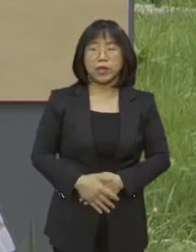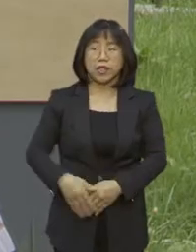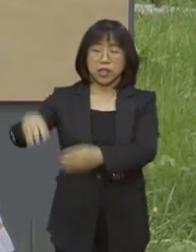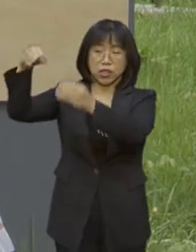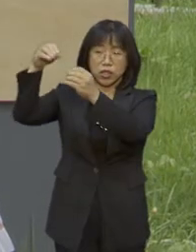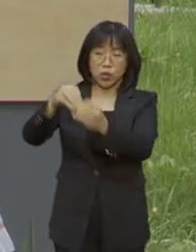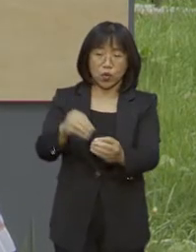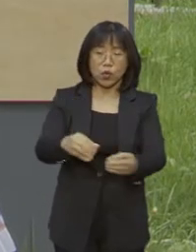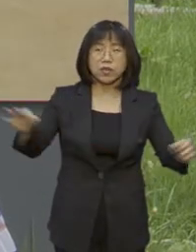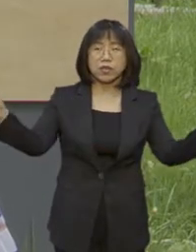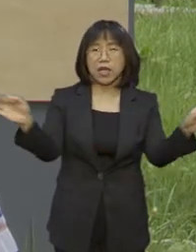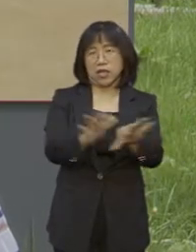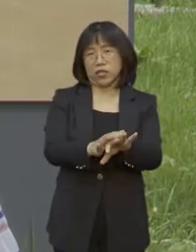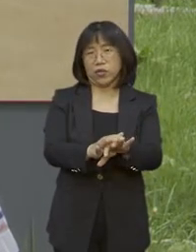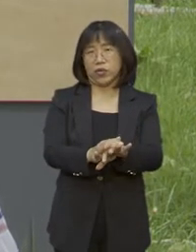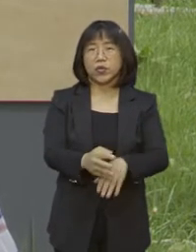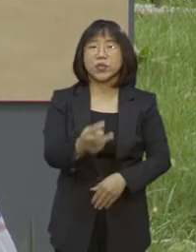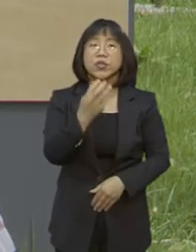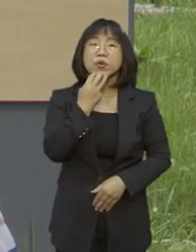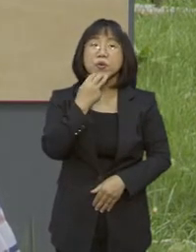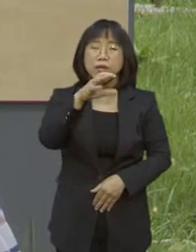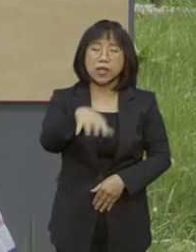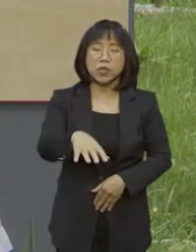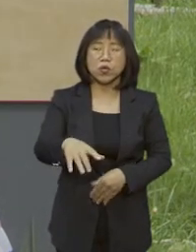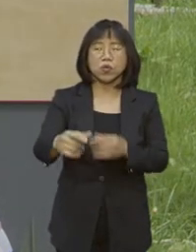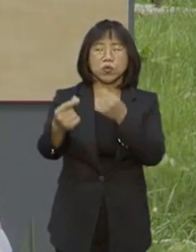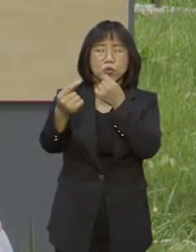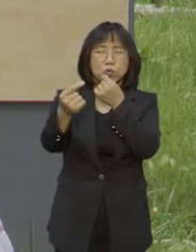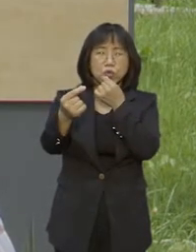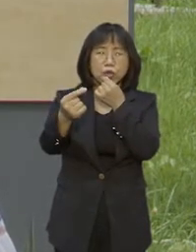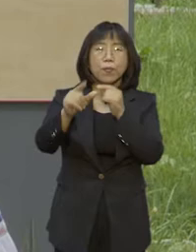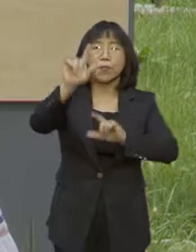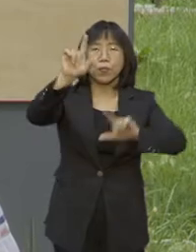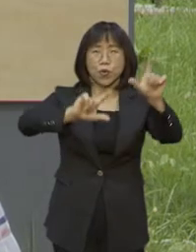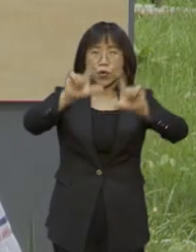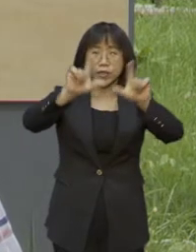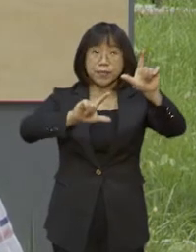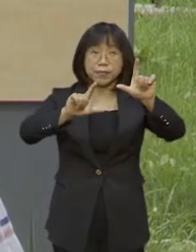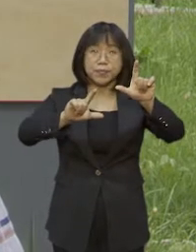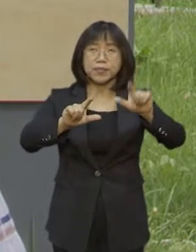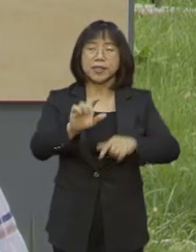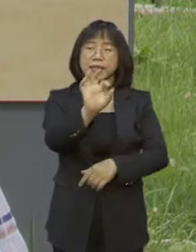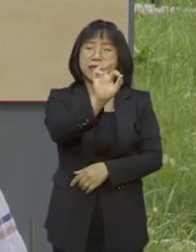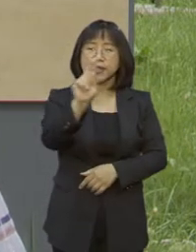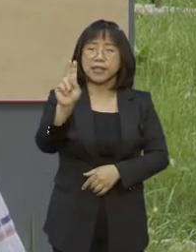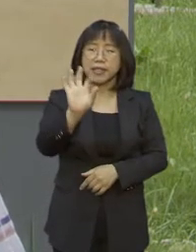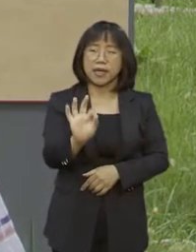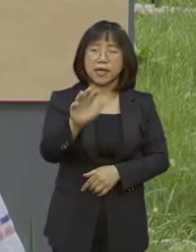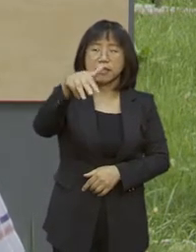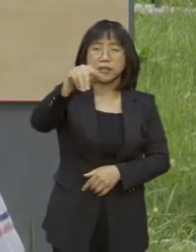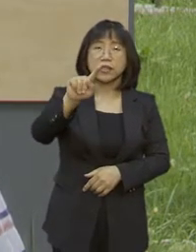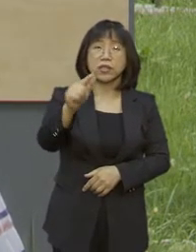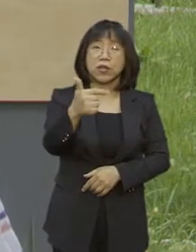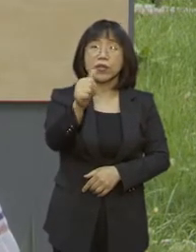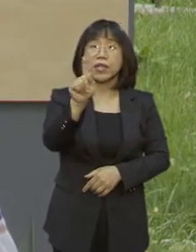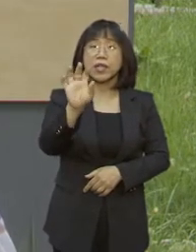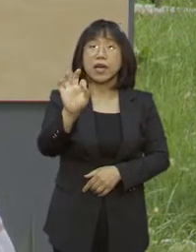전통문화가 사라져가고 있는 오늘날 서울에서 조선의 흔적을 찾아볼 수 있는 명소인